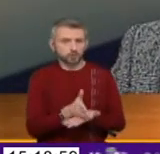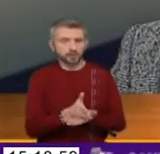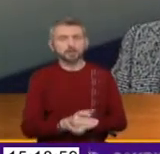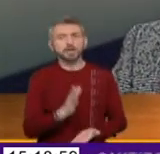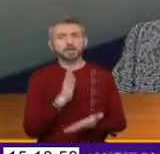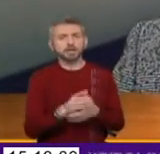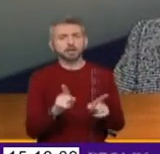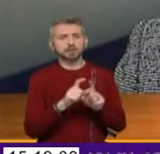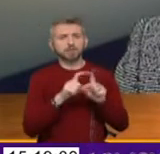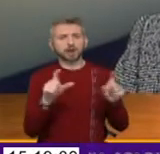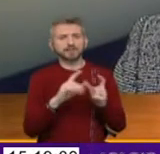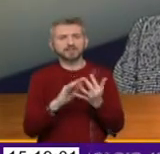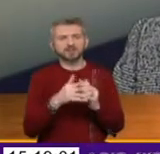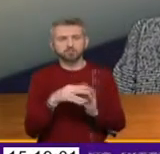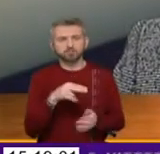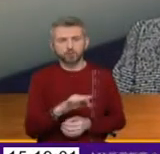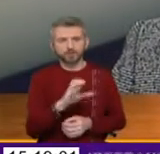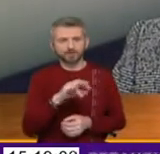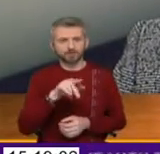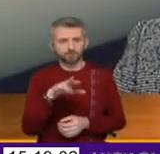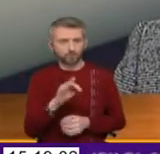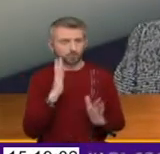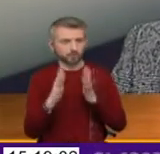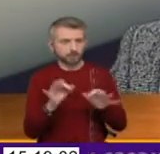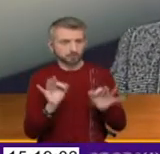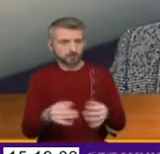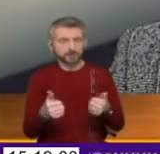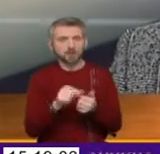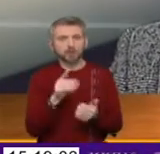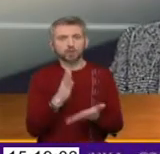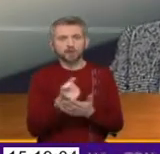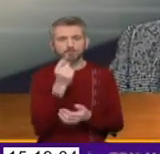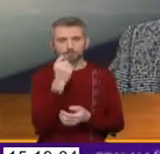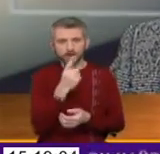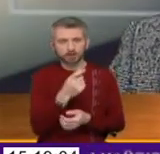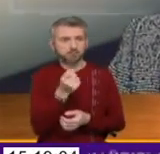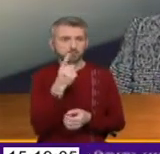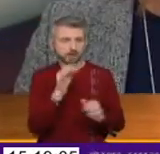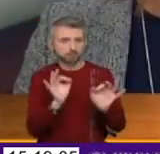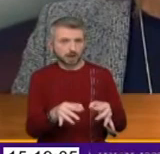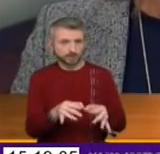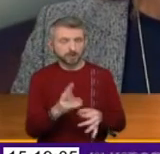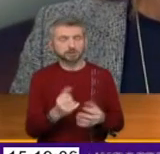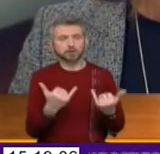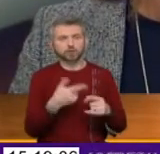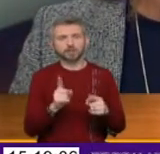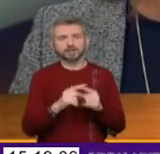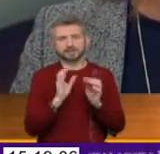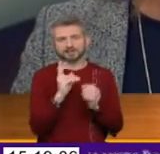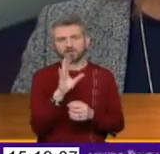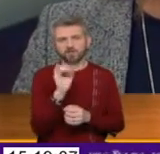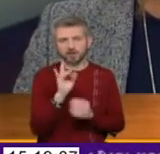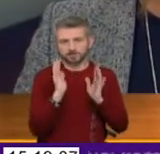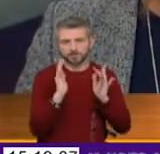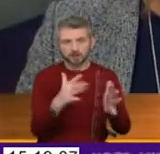є такий магазин «Сільпо» на проспекті Правди, біля нього є парк, парк Правди. Ну, на сьогодні це сквер, але